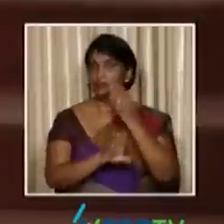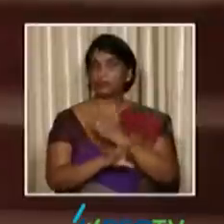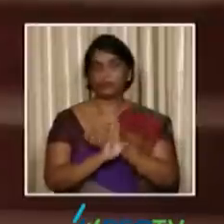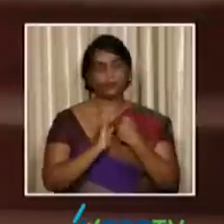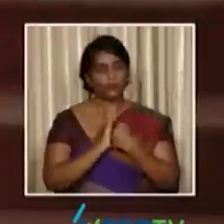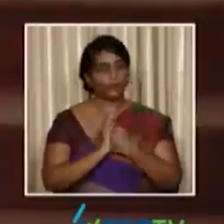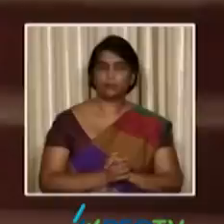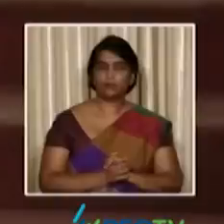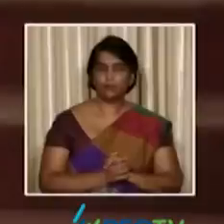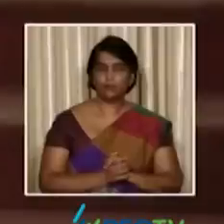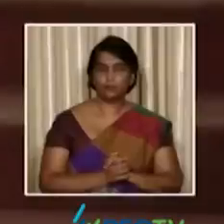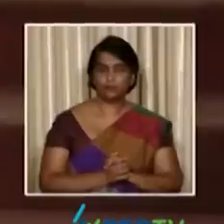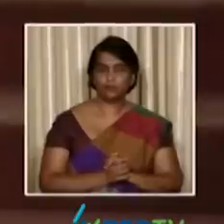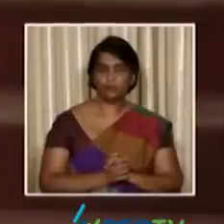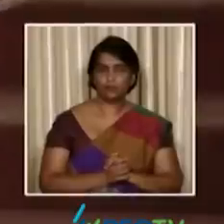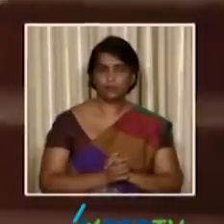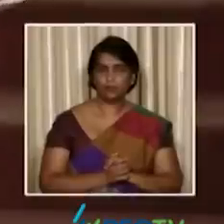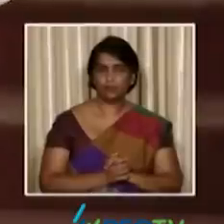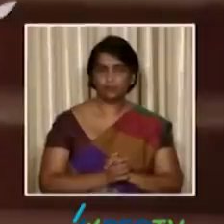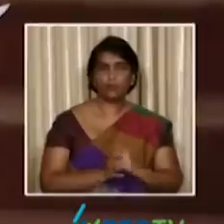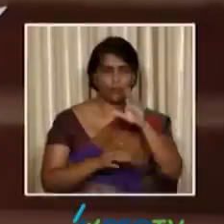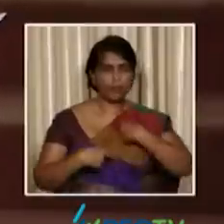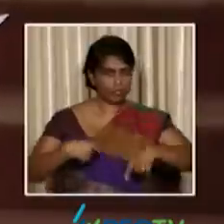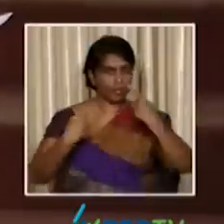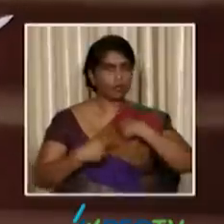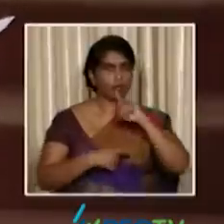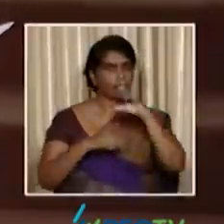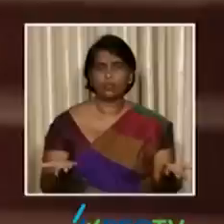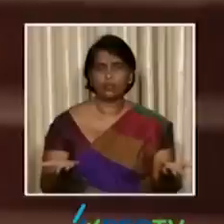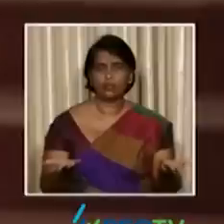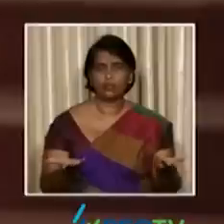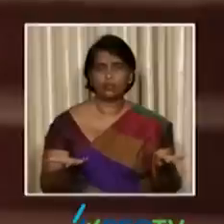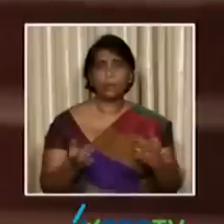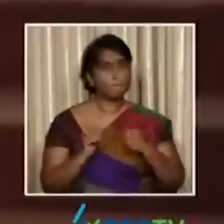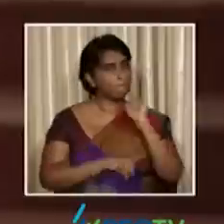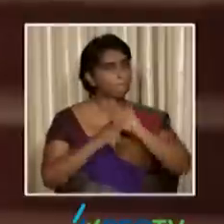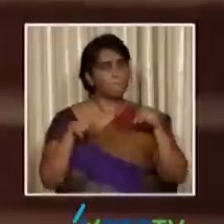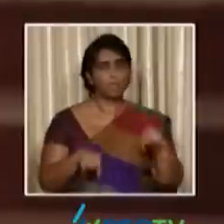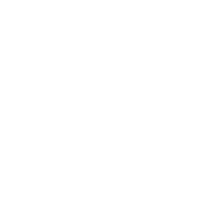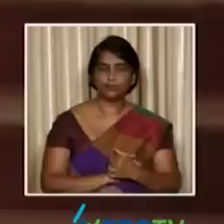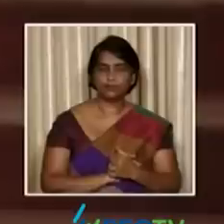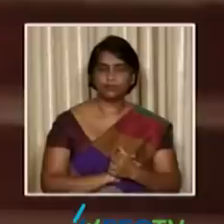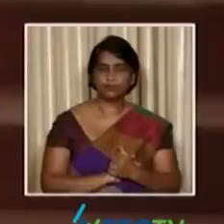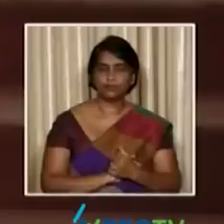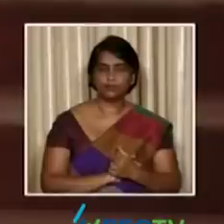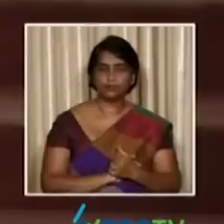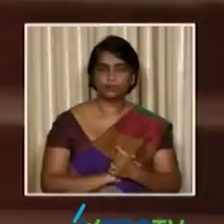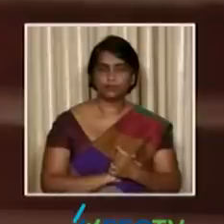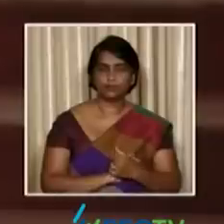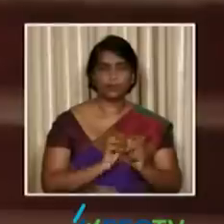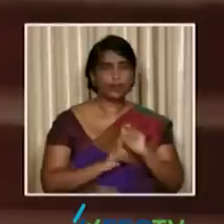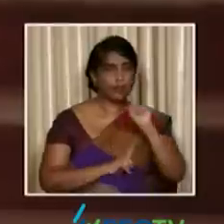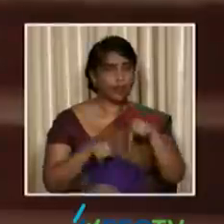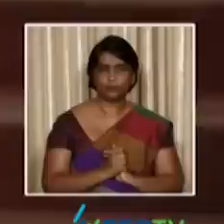ගෞරවයෙන් ප්‍රකාශ කර සිටිනවා. ගේ ගේනක ඉන්නේද මගේ තර්කය කියලා ඉවර නැහැ. මොකද ඔච්චර අදිසිය. මේක පාර්ලිමේන්තුව මේක මොන්ටිසෝරියක් නෙවෙයි. පාර්ලිමේන්තුවේ හැසිරෙන්න ඉගෙන